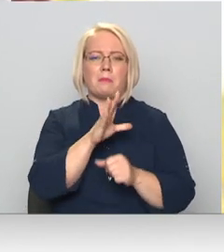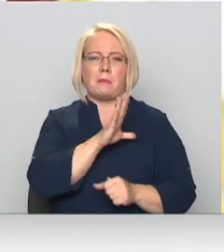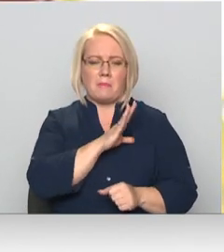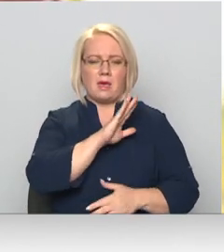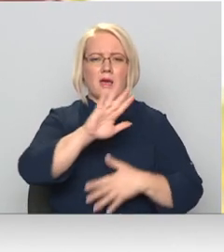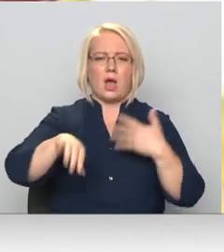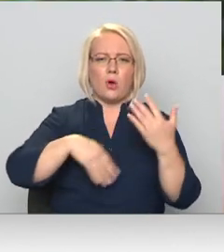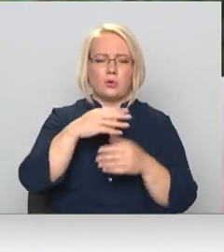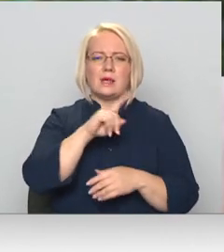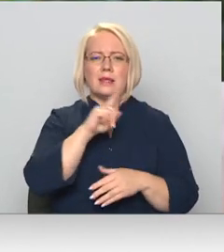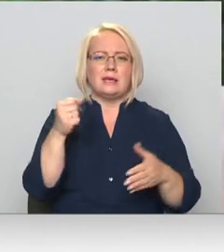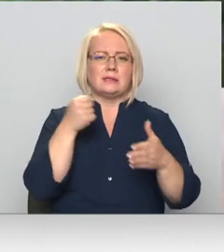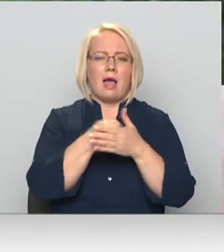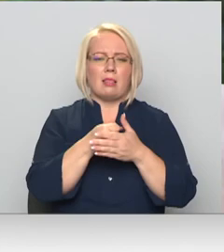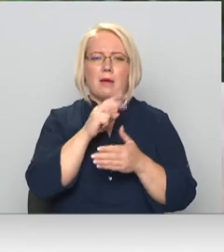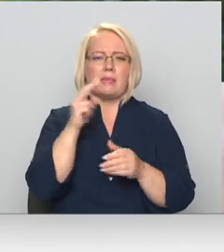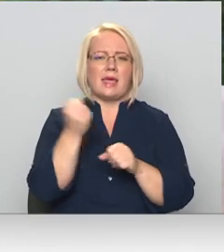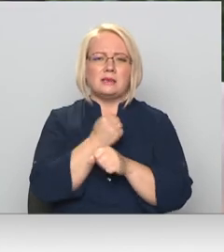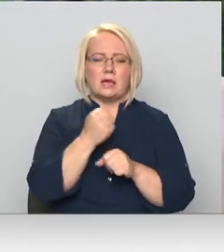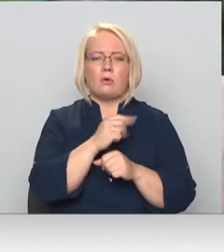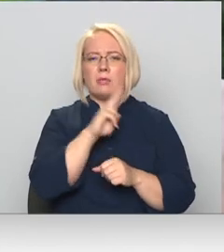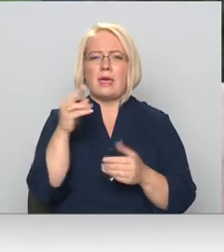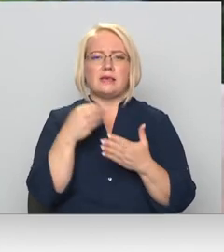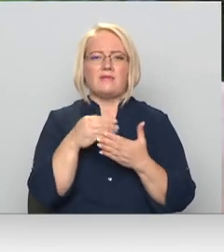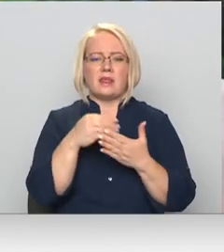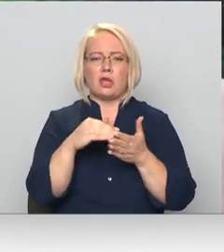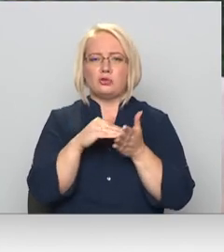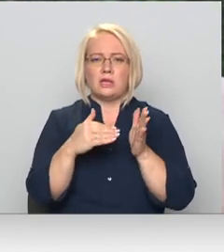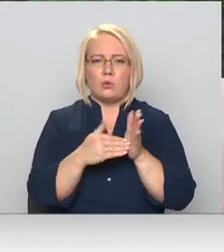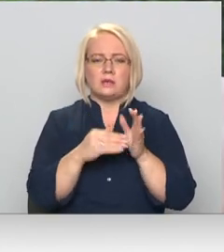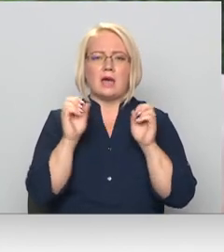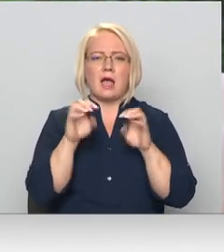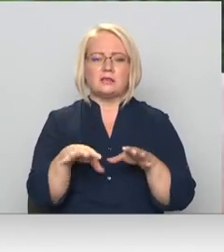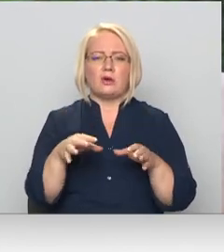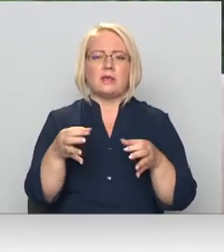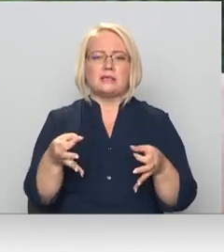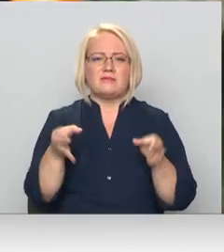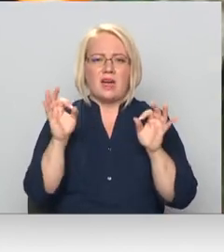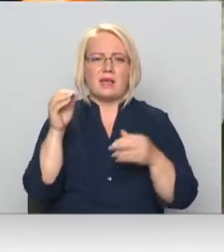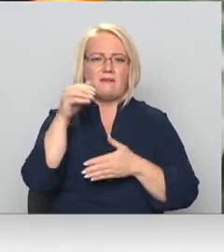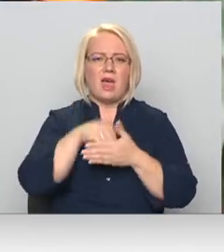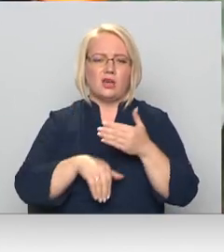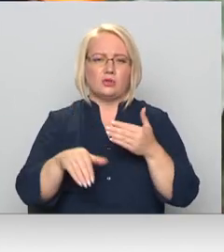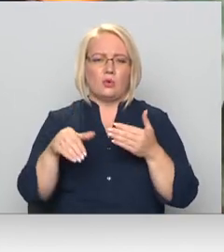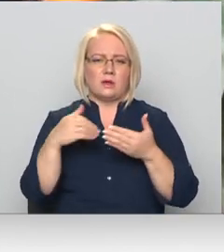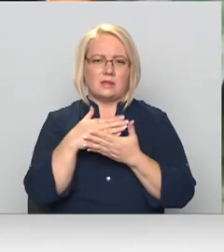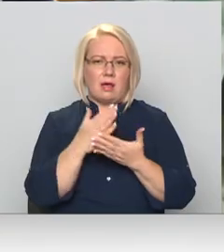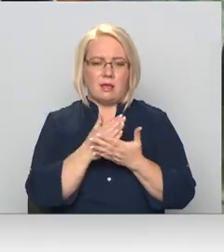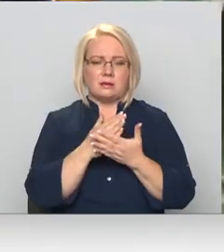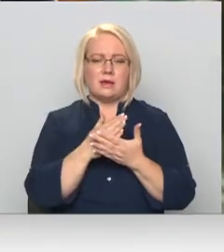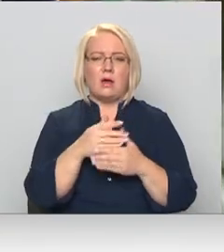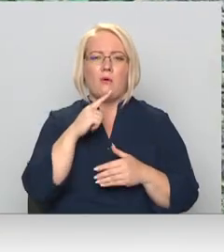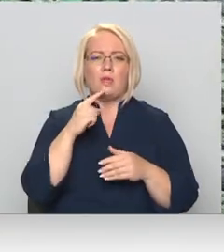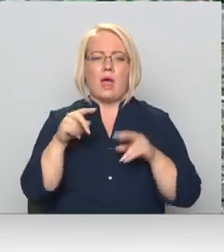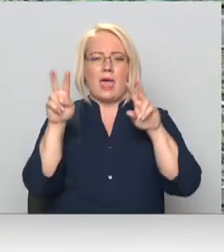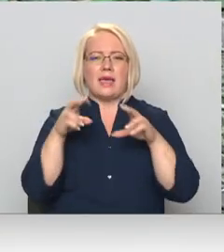līdz galam neizdarot, neizvērtējot situāciju, atstājot salīdzinoši svarīgas vēstures sastāvdaļas izrukuma vietā. Ekspedīcijas